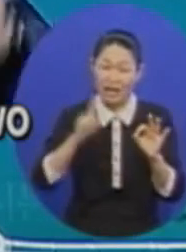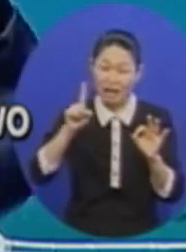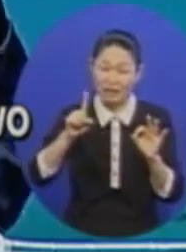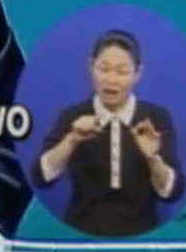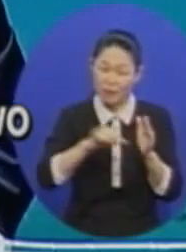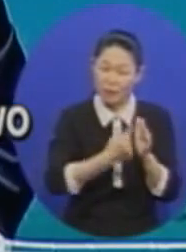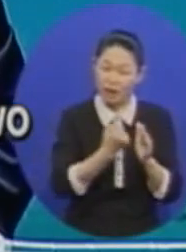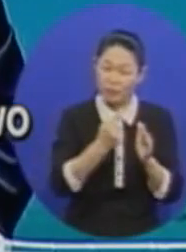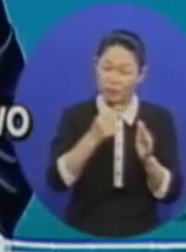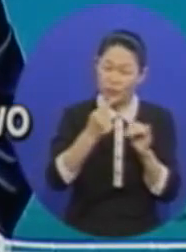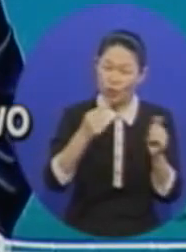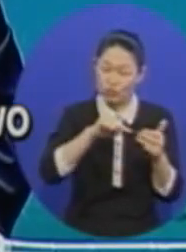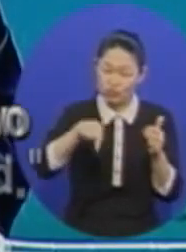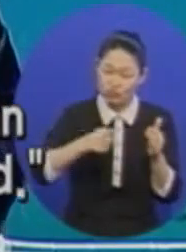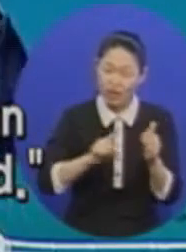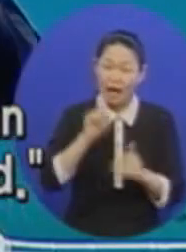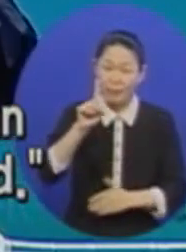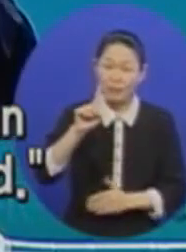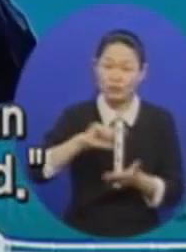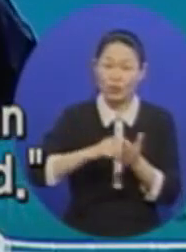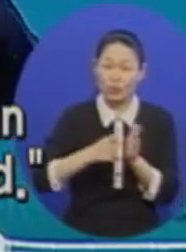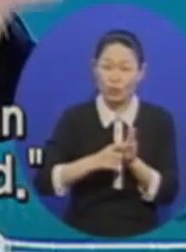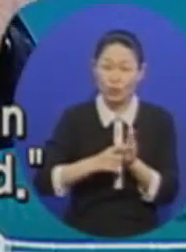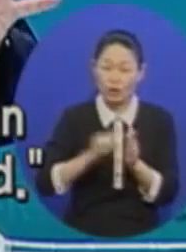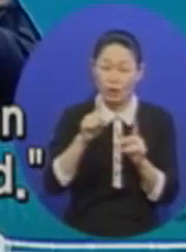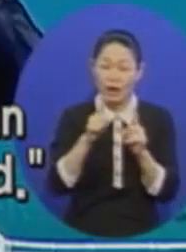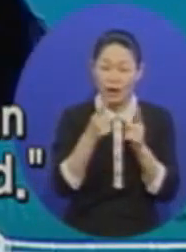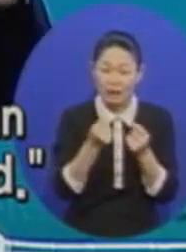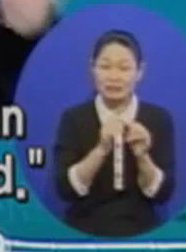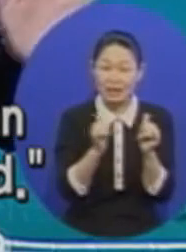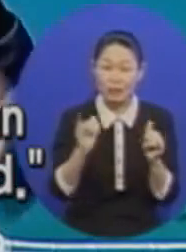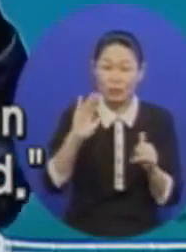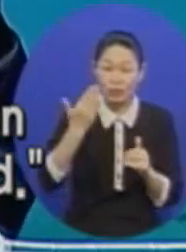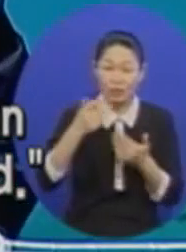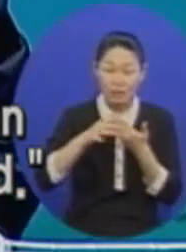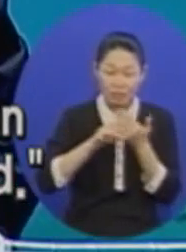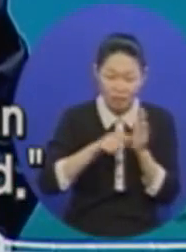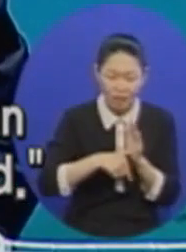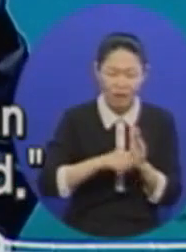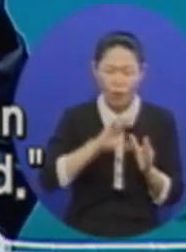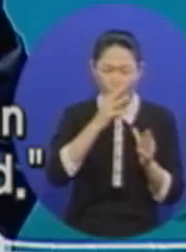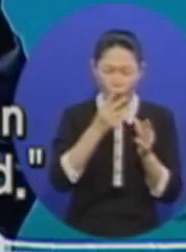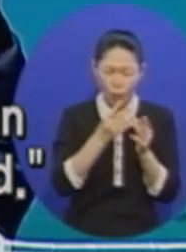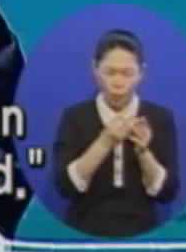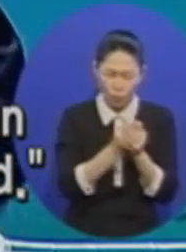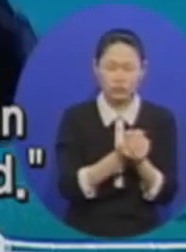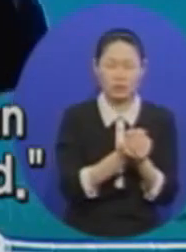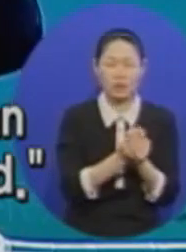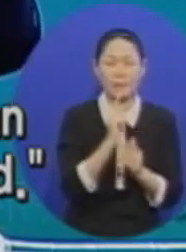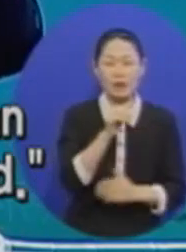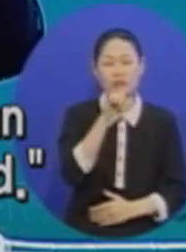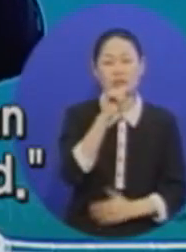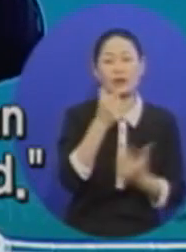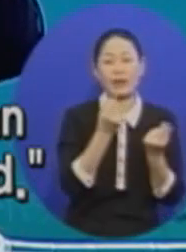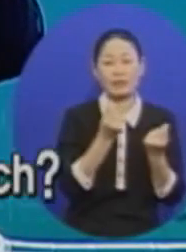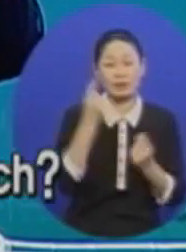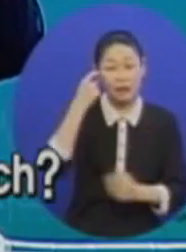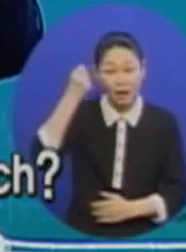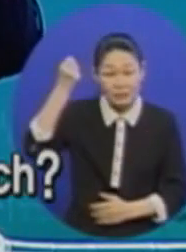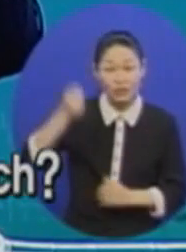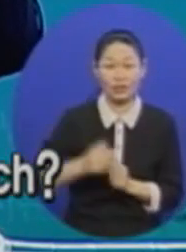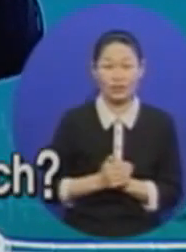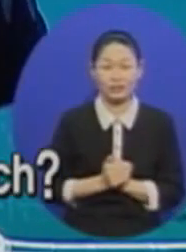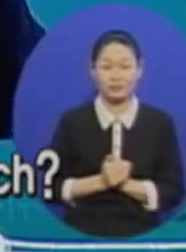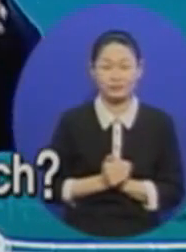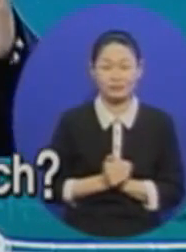그런 정도밖에 아니잖아요 그런 사람들이 되어야 언 전 하다고 말할 수 있겠지 그런 생각이 들어요